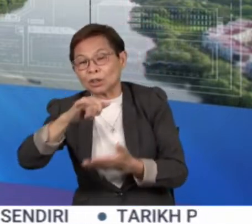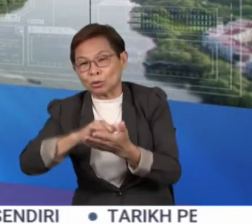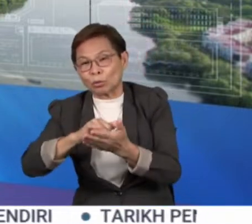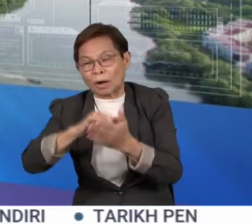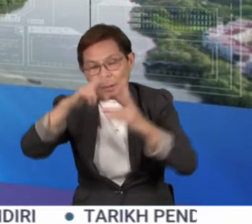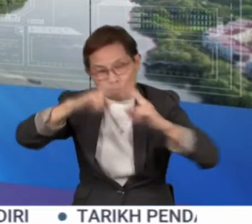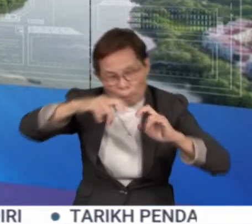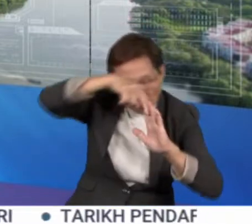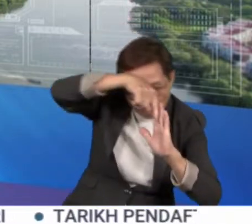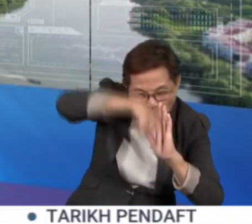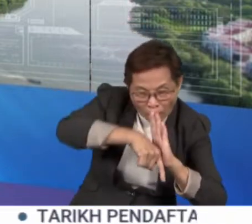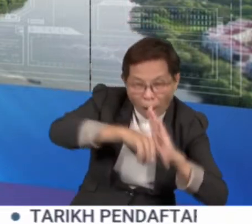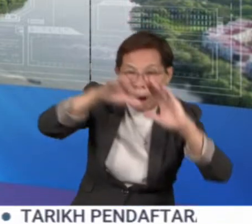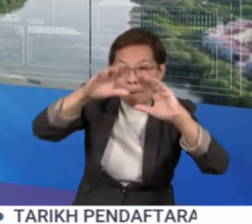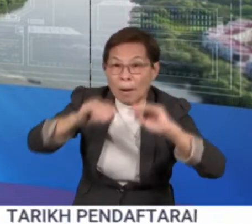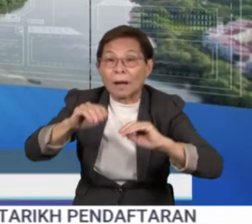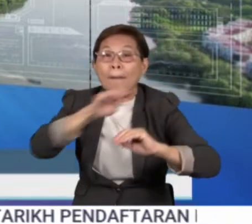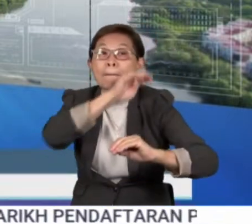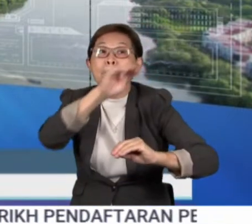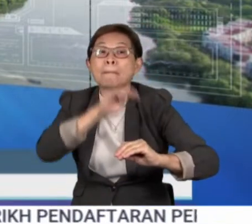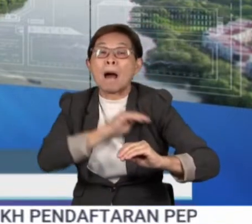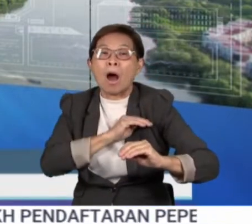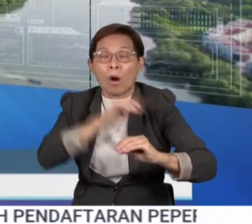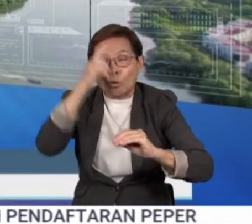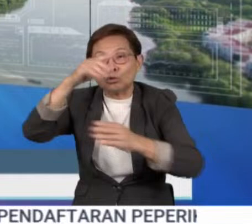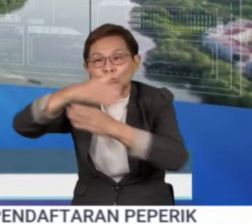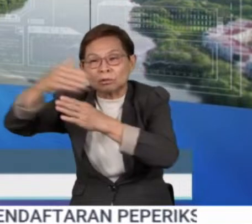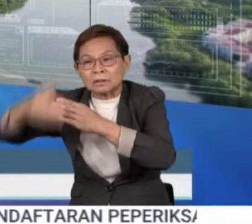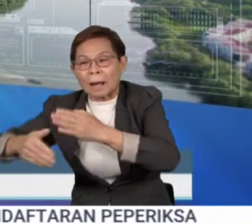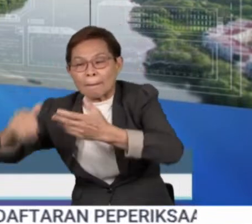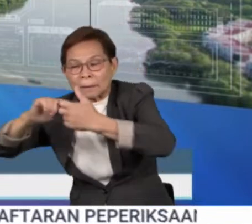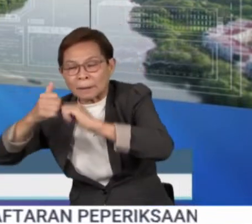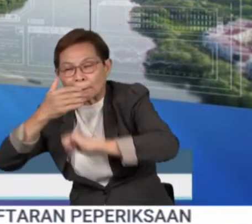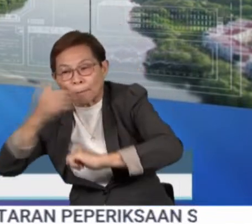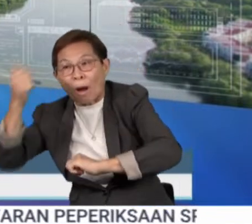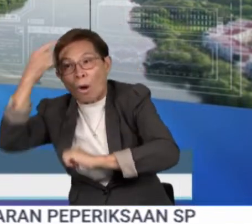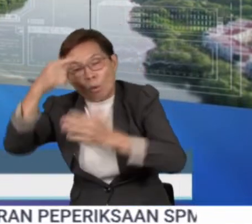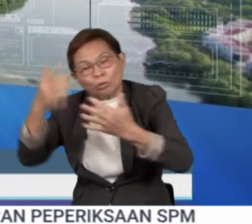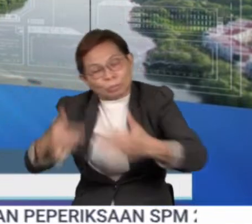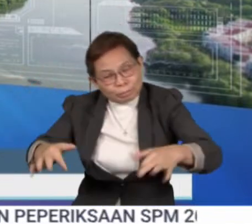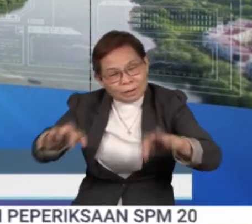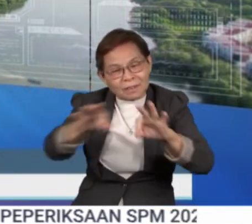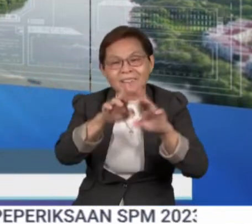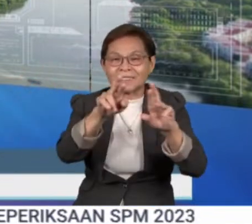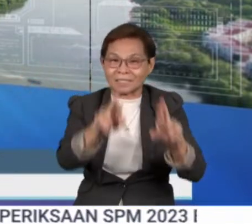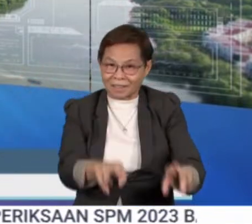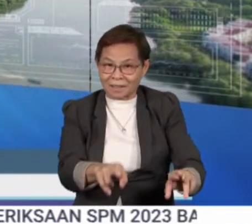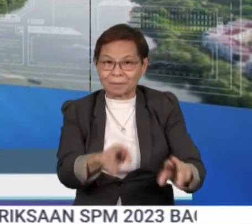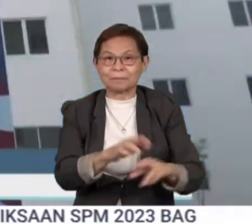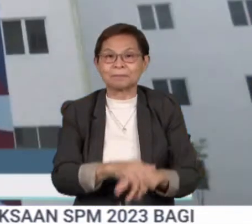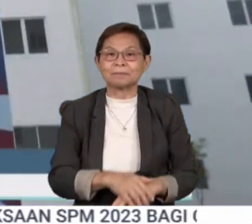akan diperincikan dalam mesyuarat Kabinet Negeri bagi mencari penyelesaian terbaik demi kepentingan rakyat.